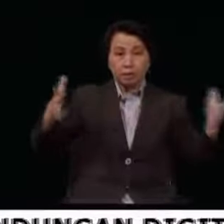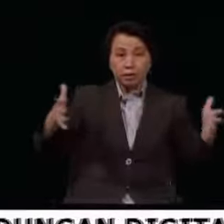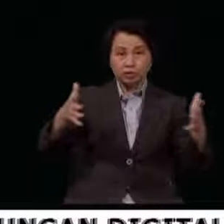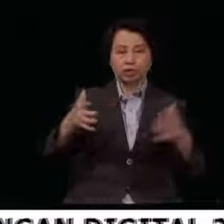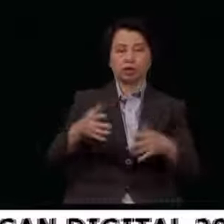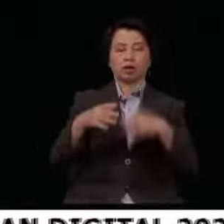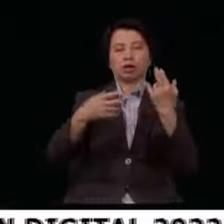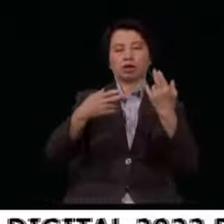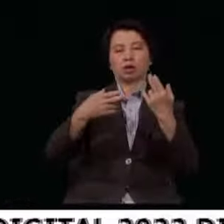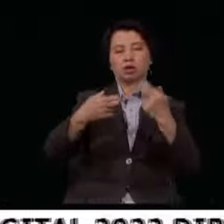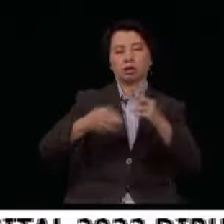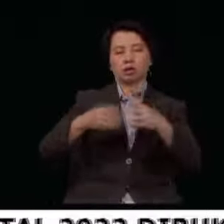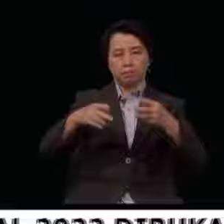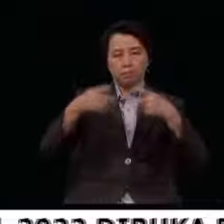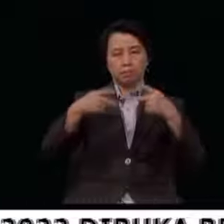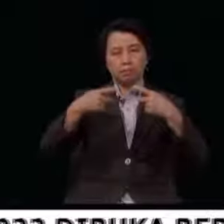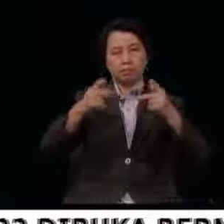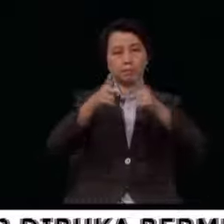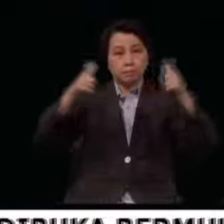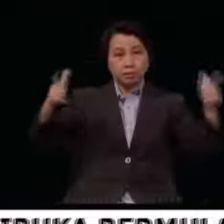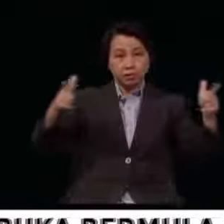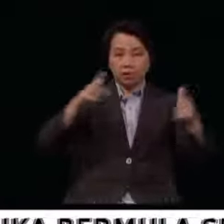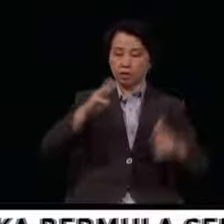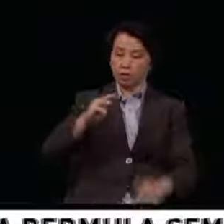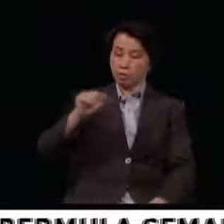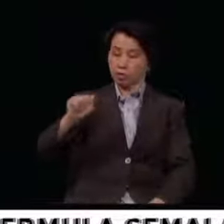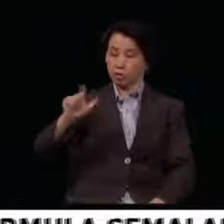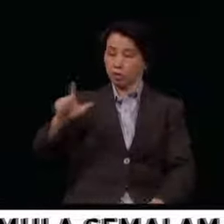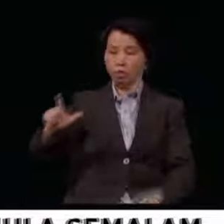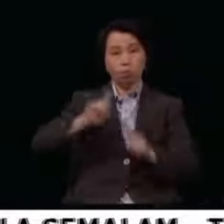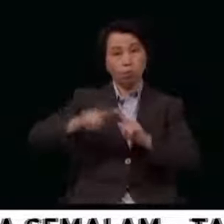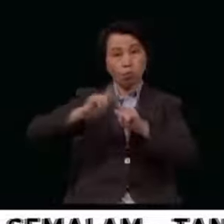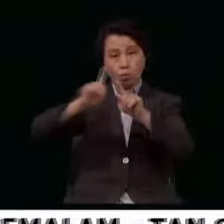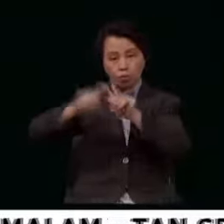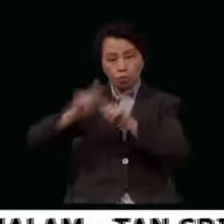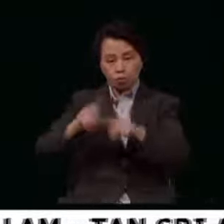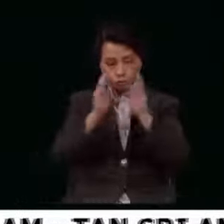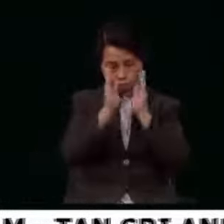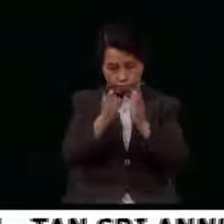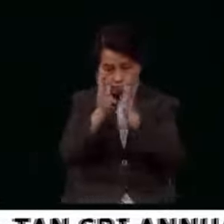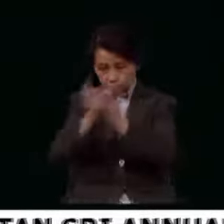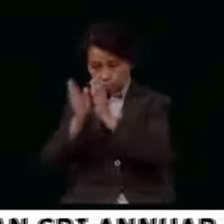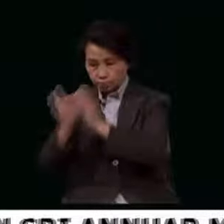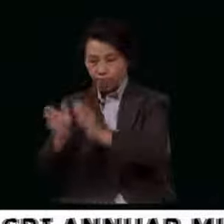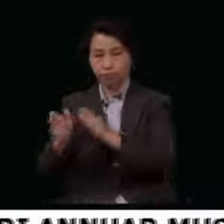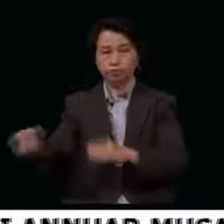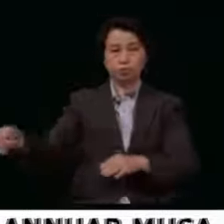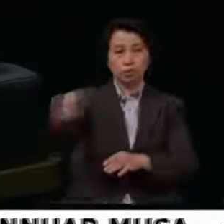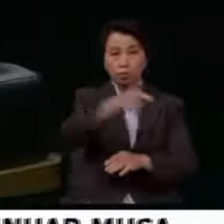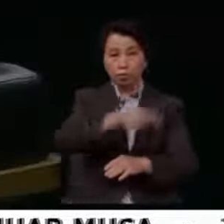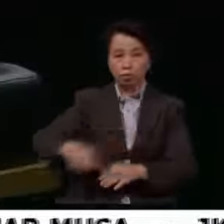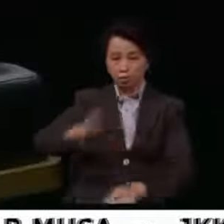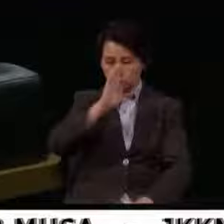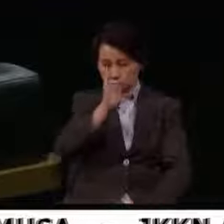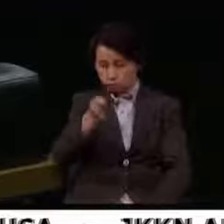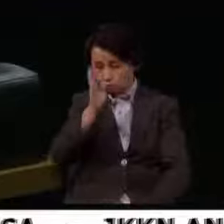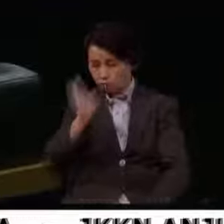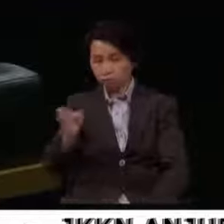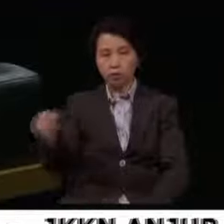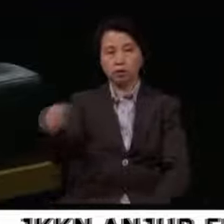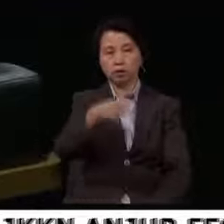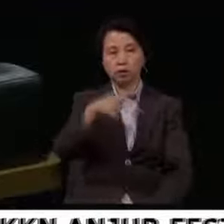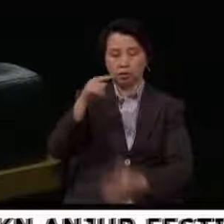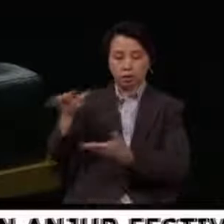dan harga barang dan juga jualanmurah yang diadakan dan penjualan barang and